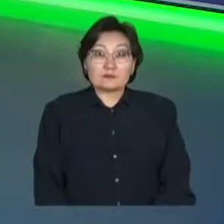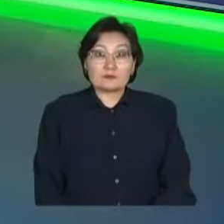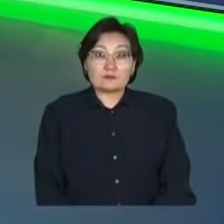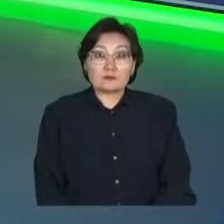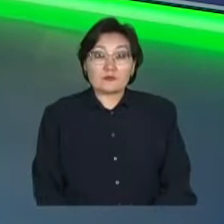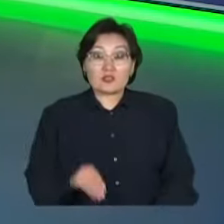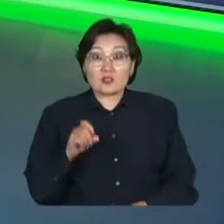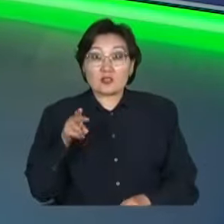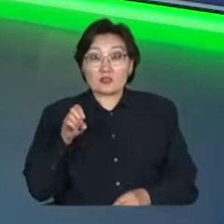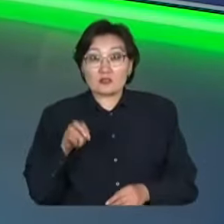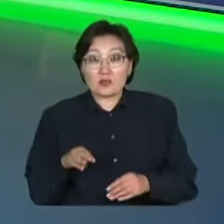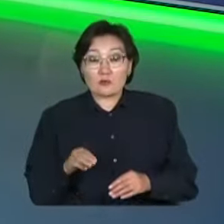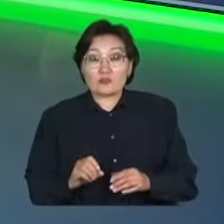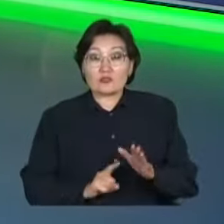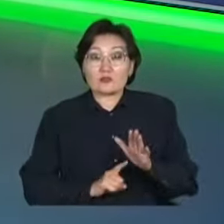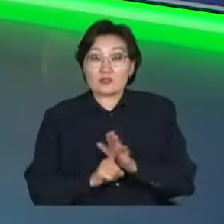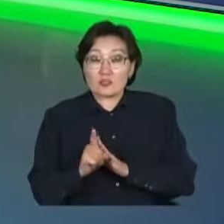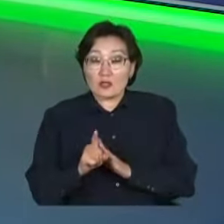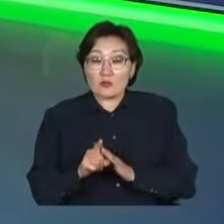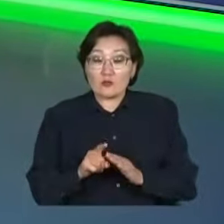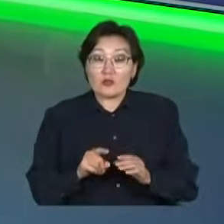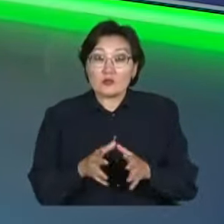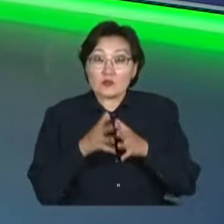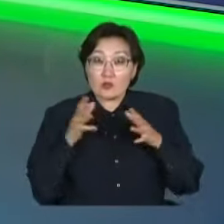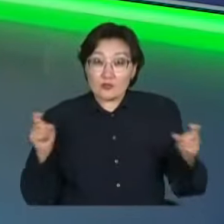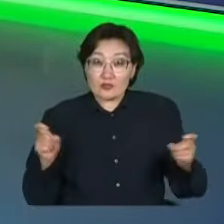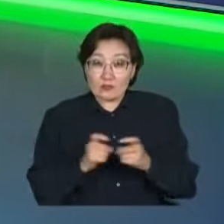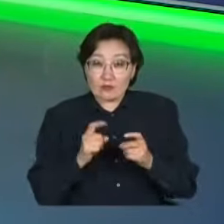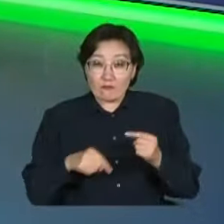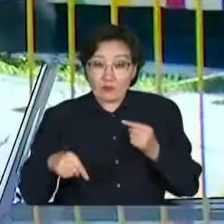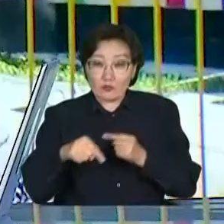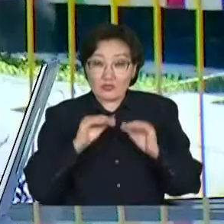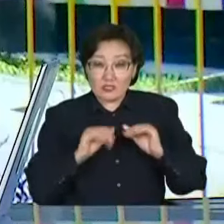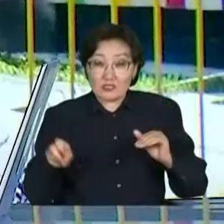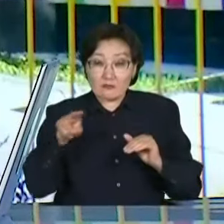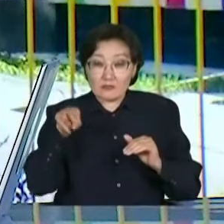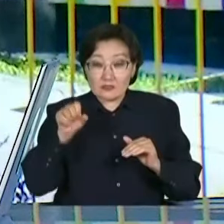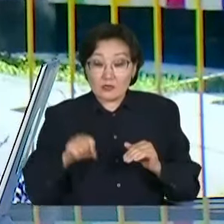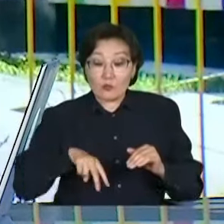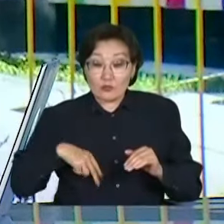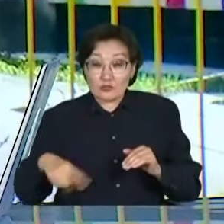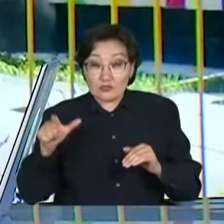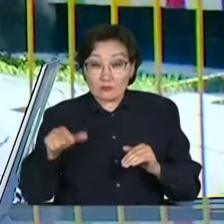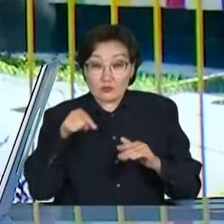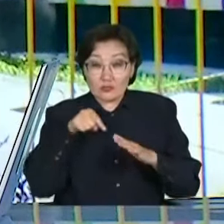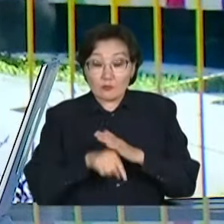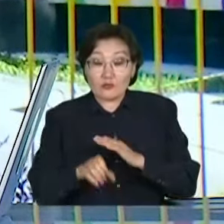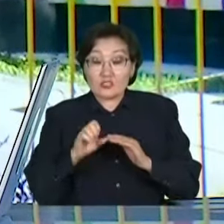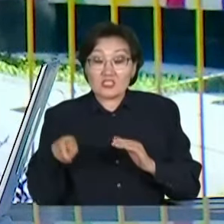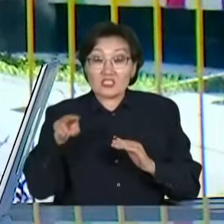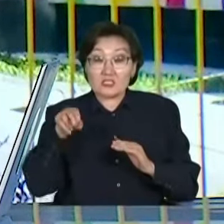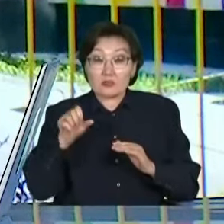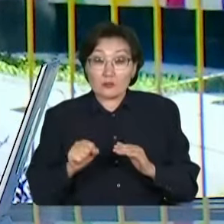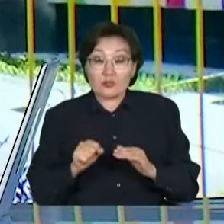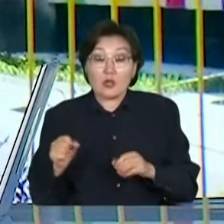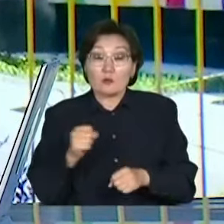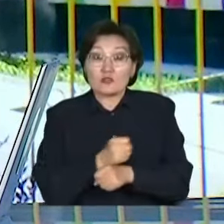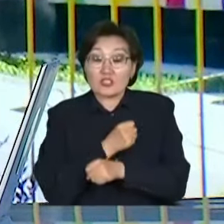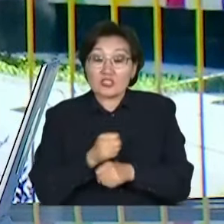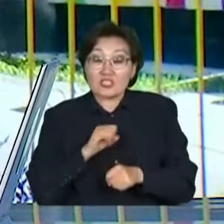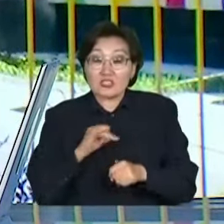В Жаркенте разразился громкий скандал вокруг детского сада. Воспитатели одного из дошкольных учреждений били